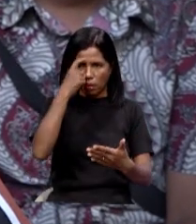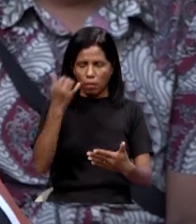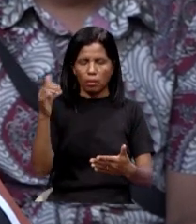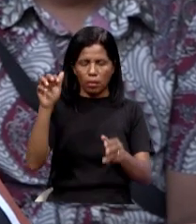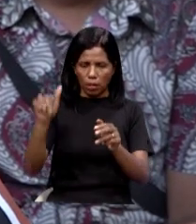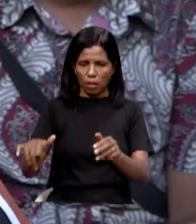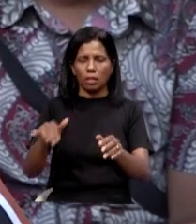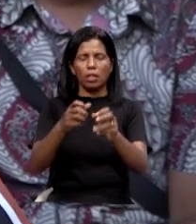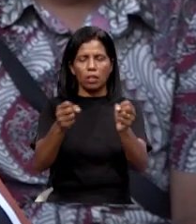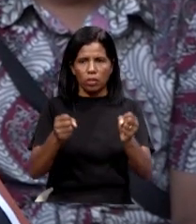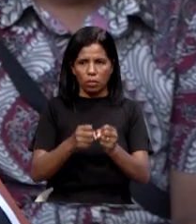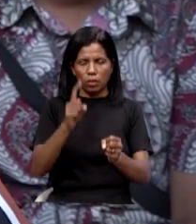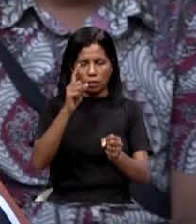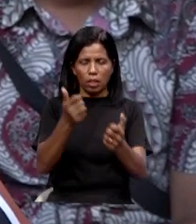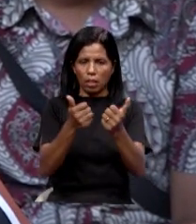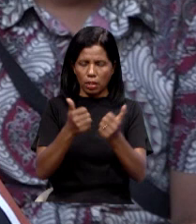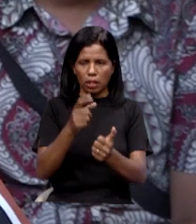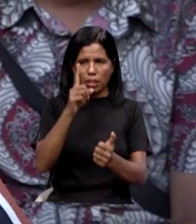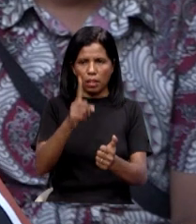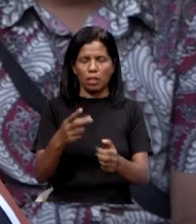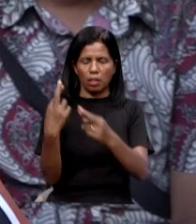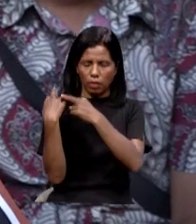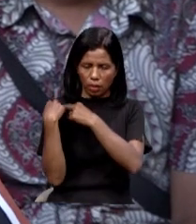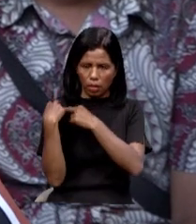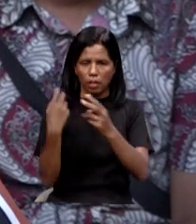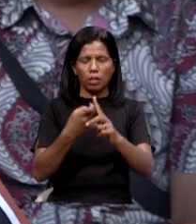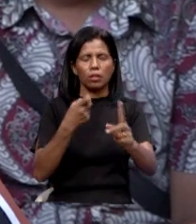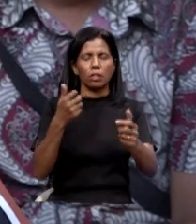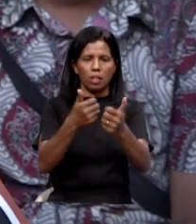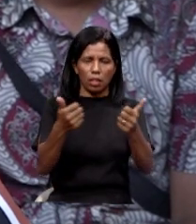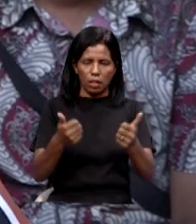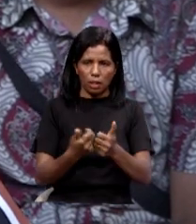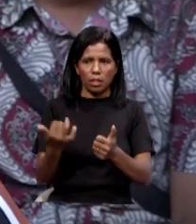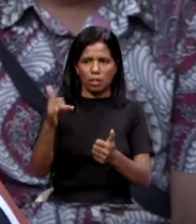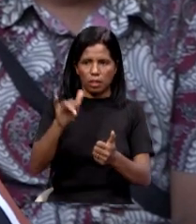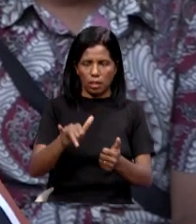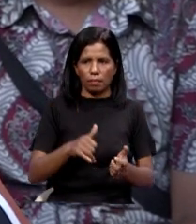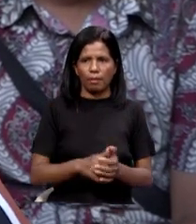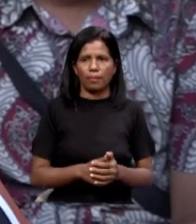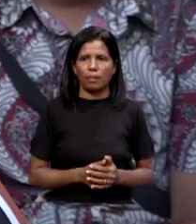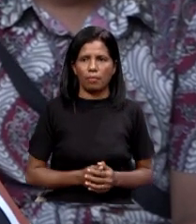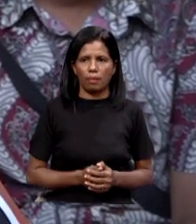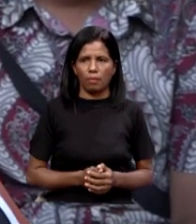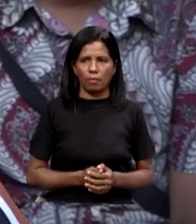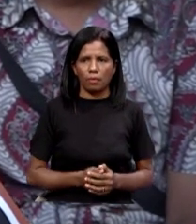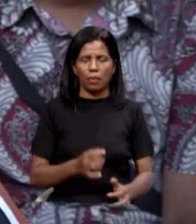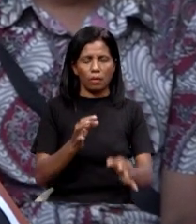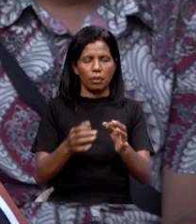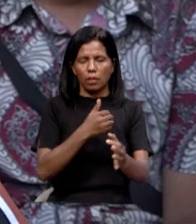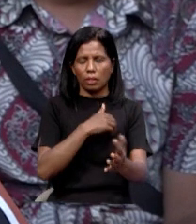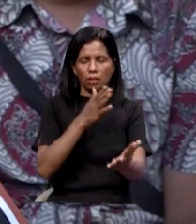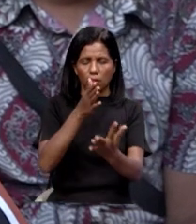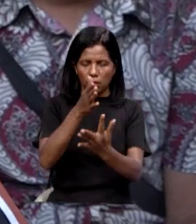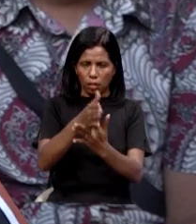ida, ialah alia ida, nih responsabilitas mas mesti lideran sekomunitari sira. Agora, sini si lokasi sebuah